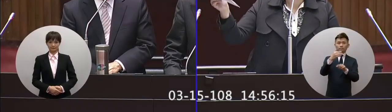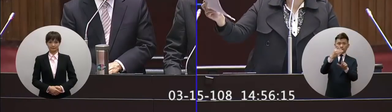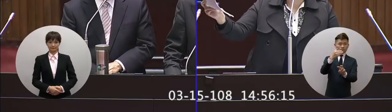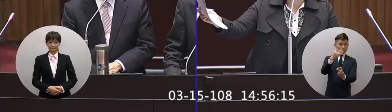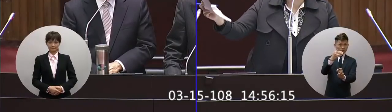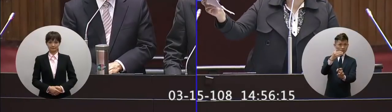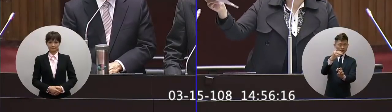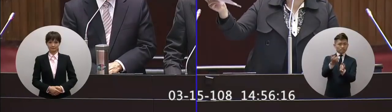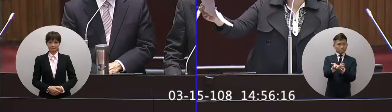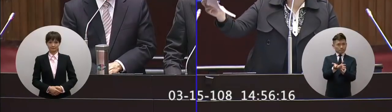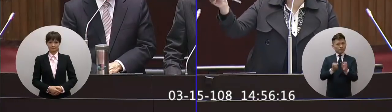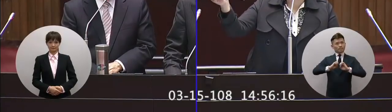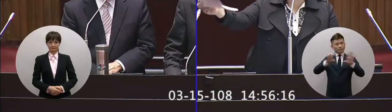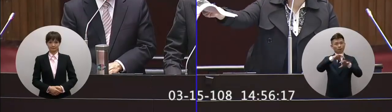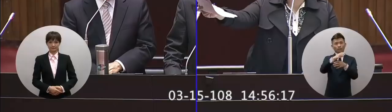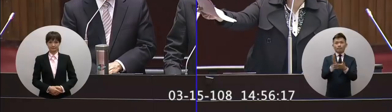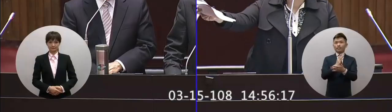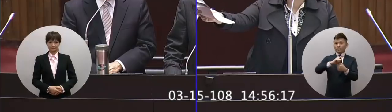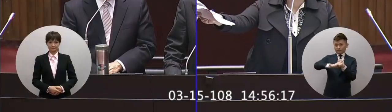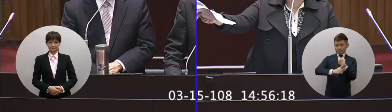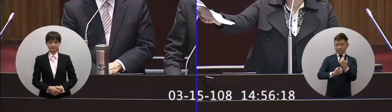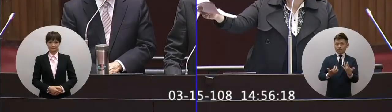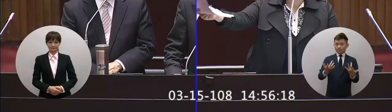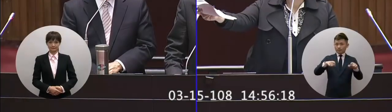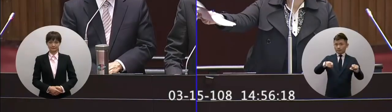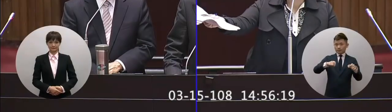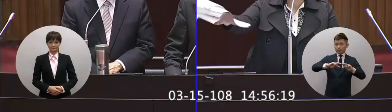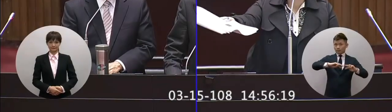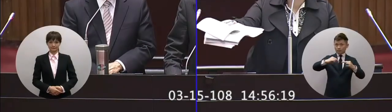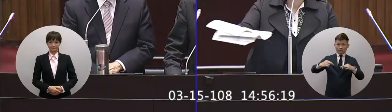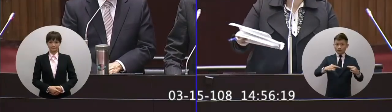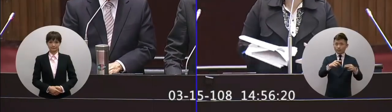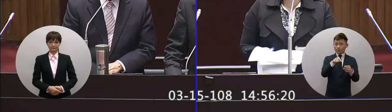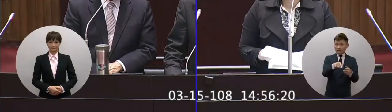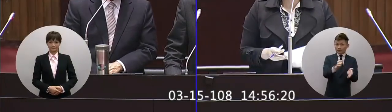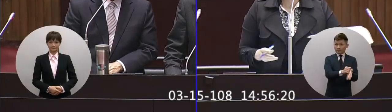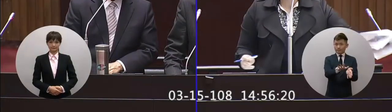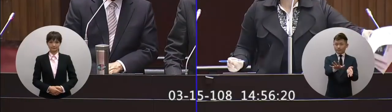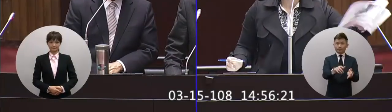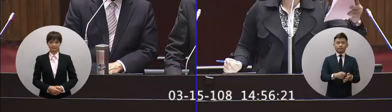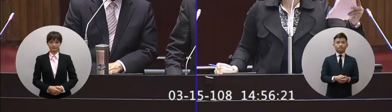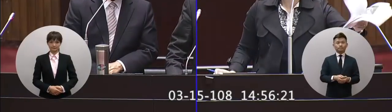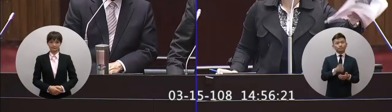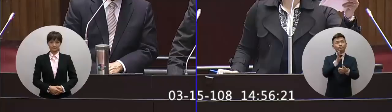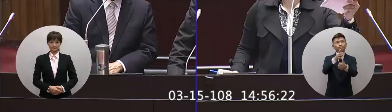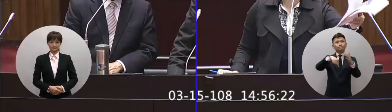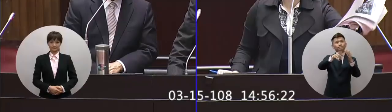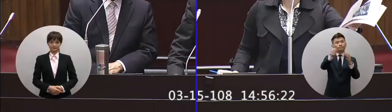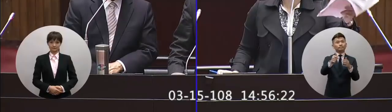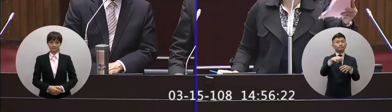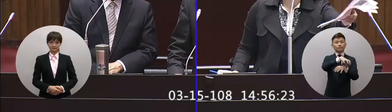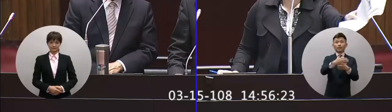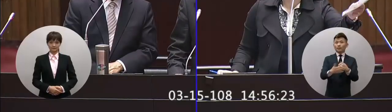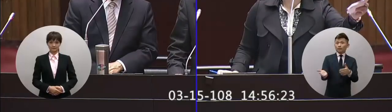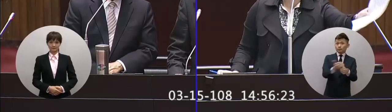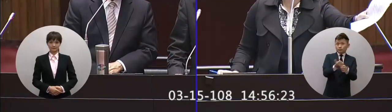2017年9月20号预告的环评法修正草案里头。请问一下院长，您支不支持你们环